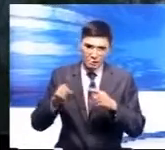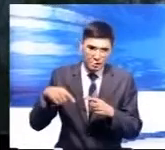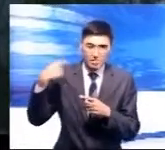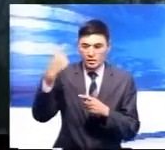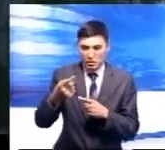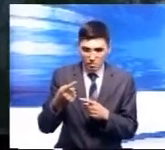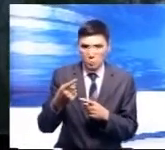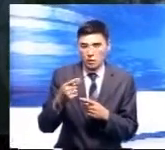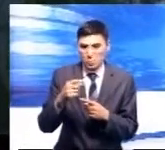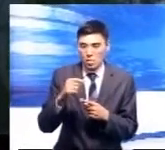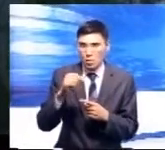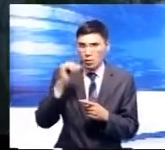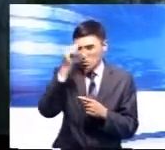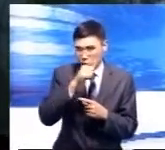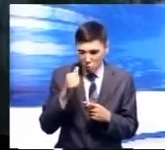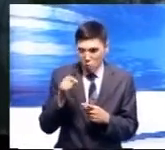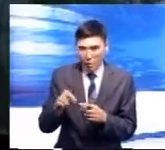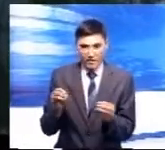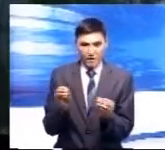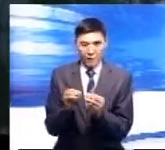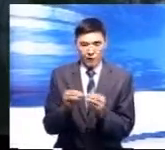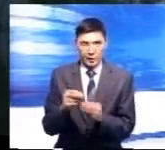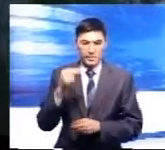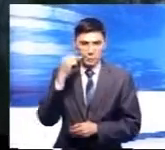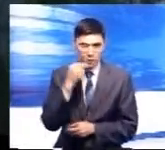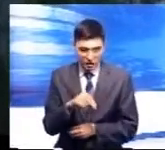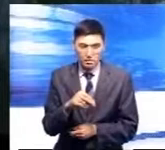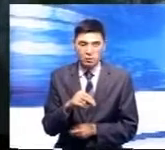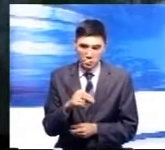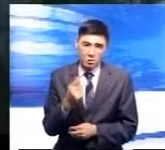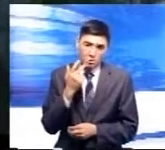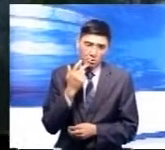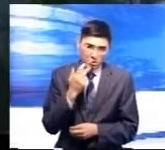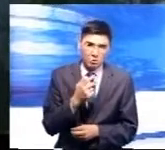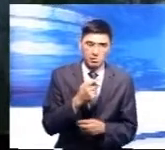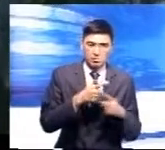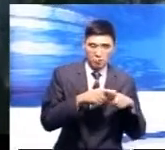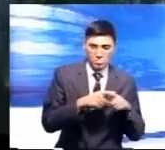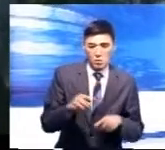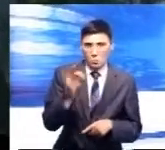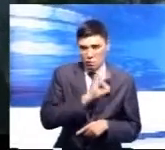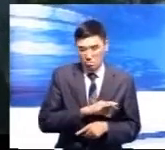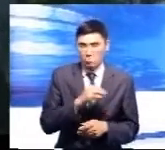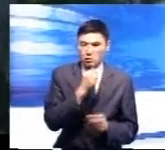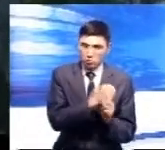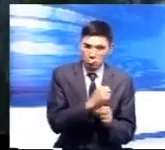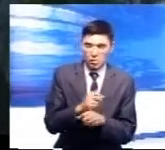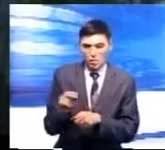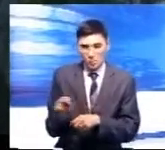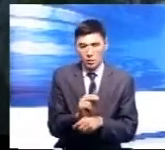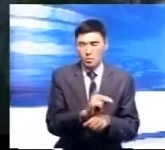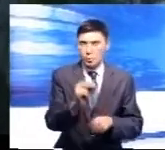Данная технология, и я думаю, что она себя зарекомендует. Мы